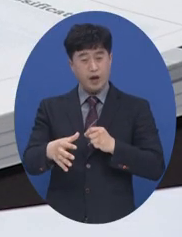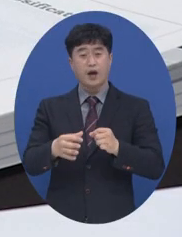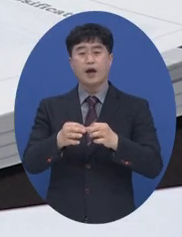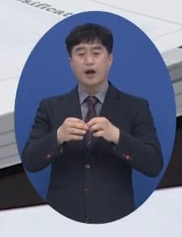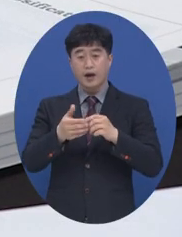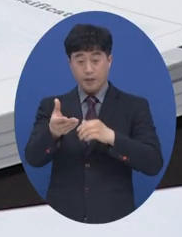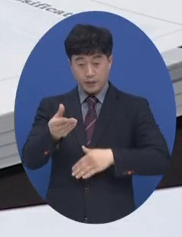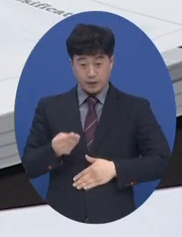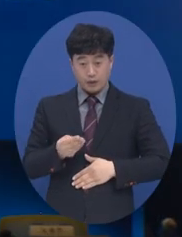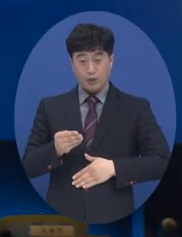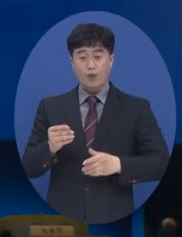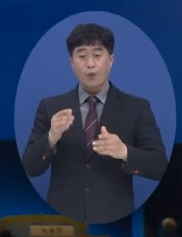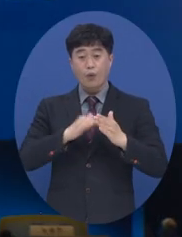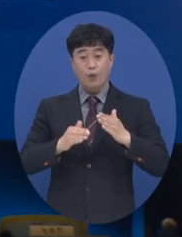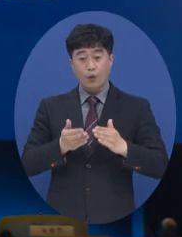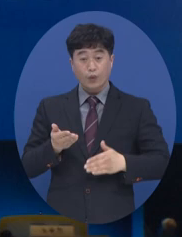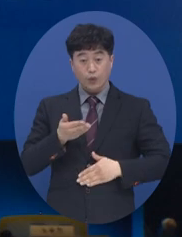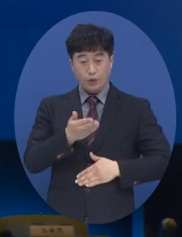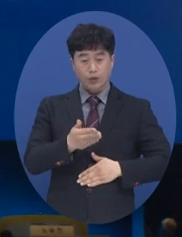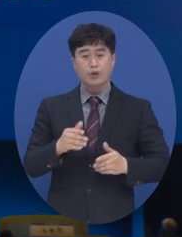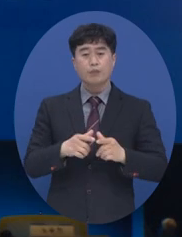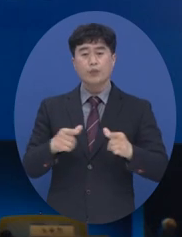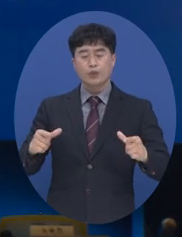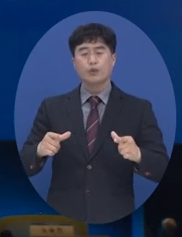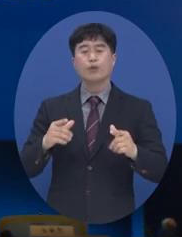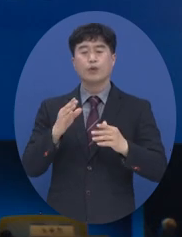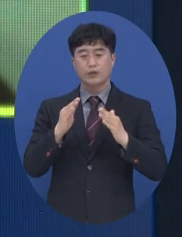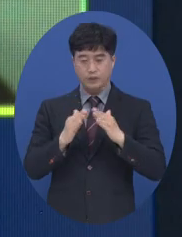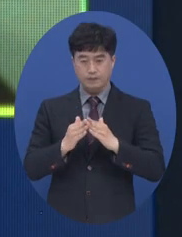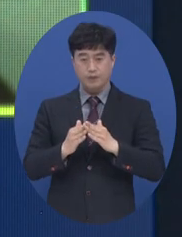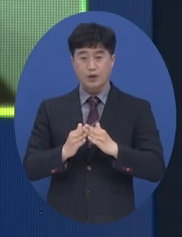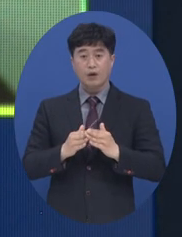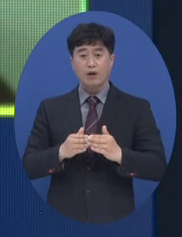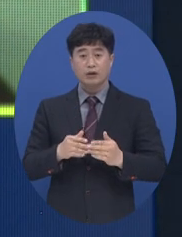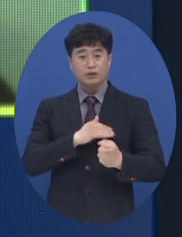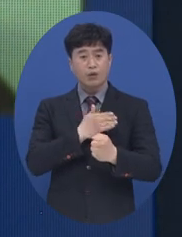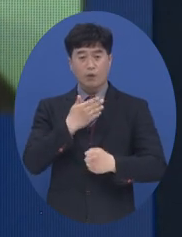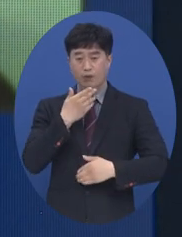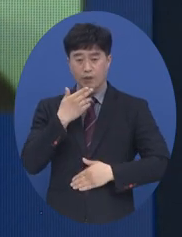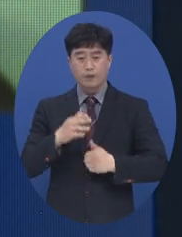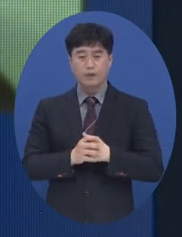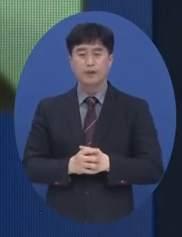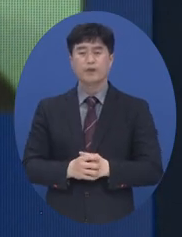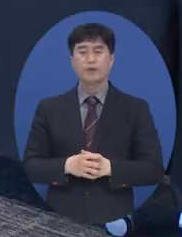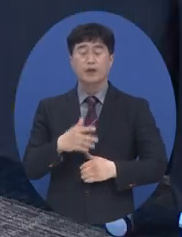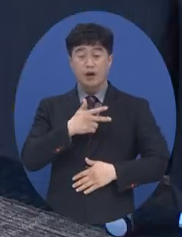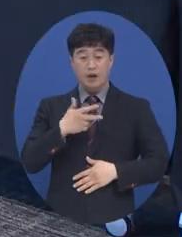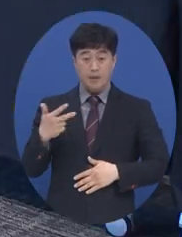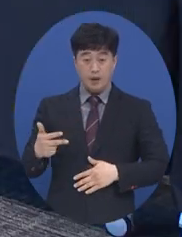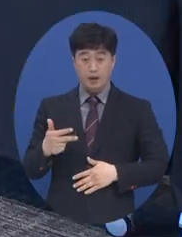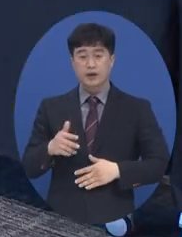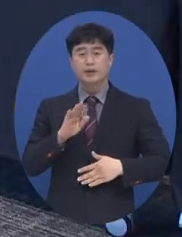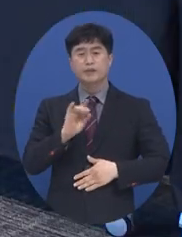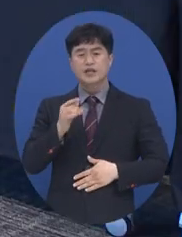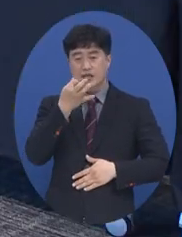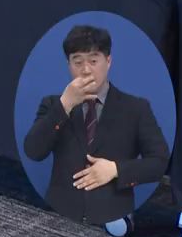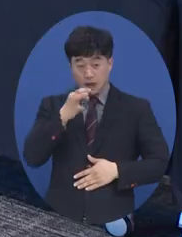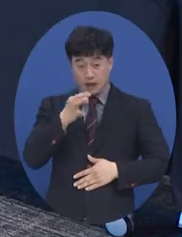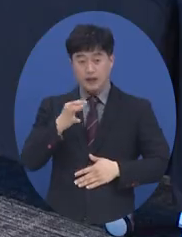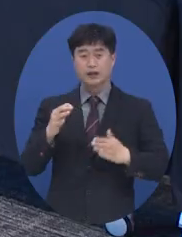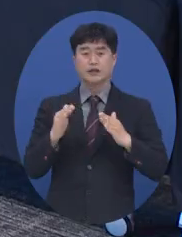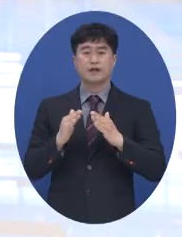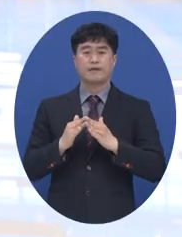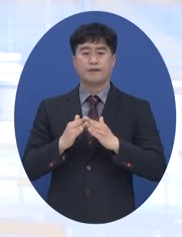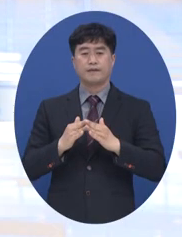지원하는 민간 임대 성격으로 신청 자격에 제한이 없습니다. 덴마크 주택 시장의 절반가량을 비영리 사회주택이 차지하고